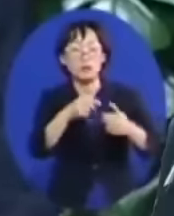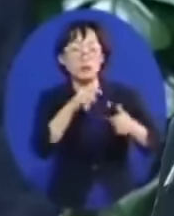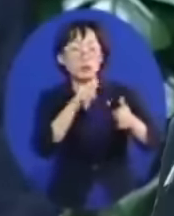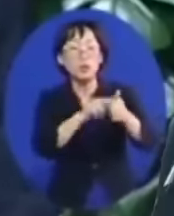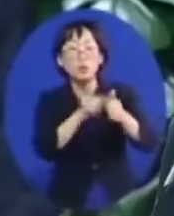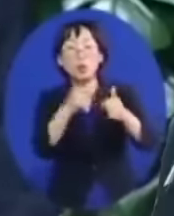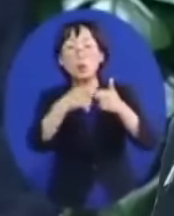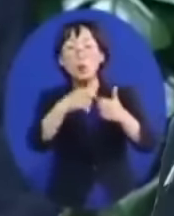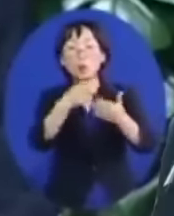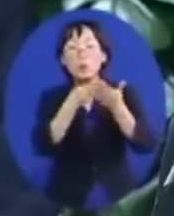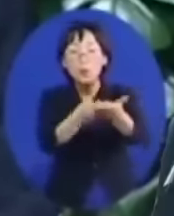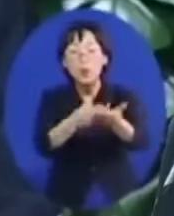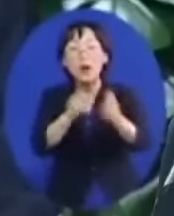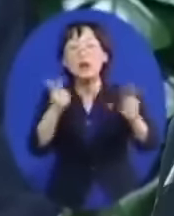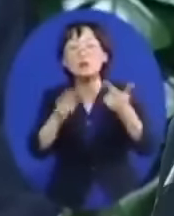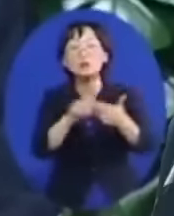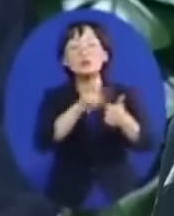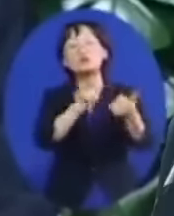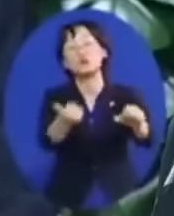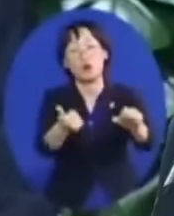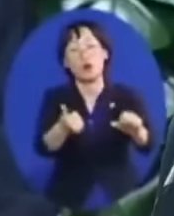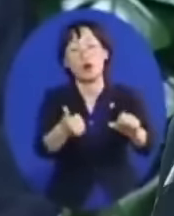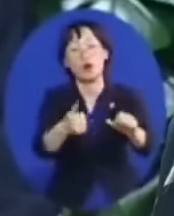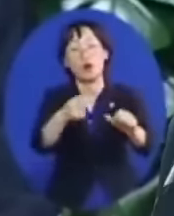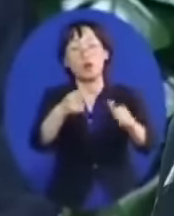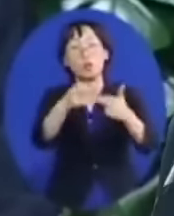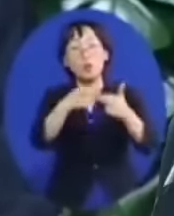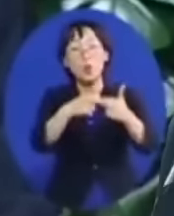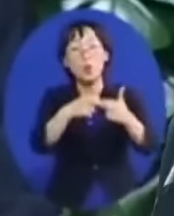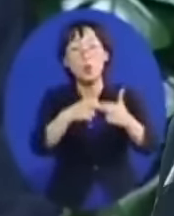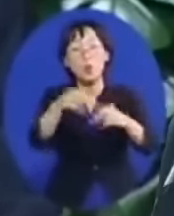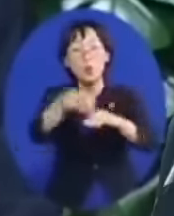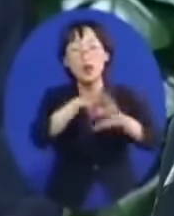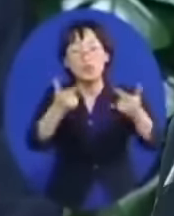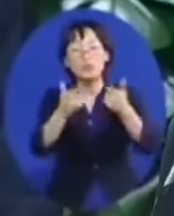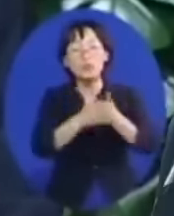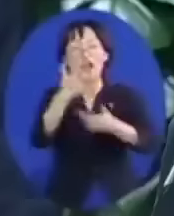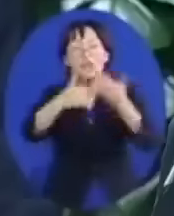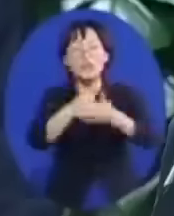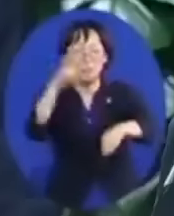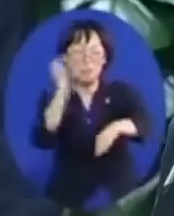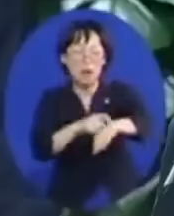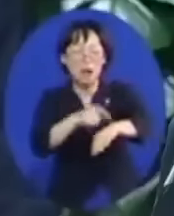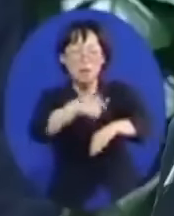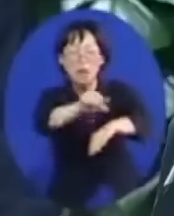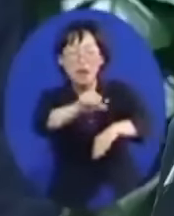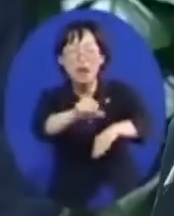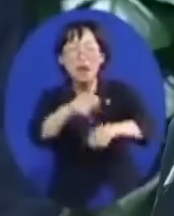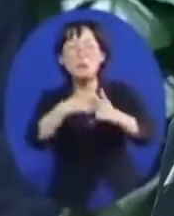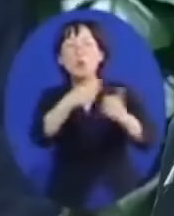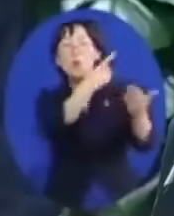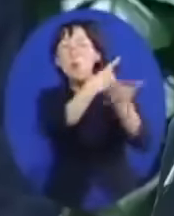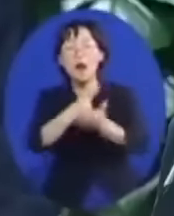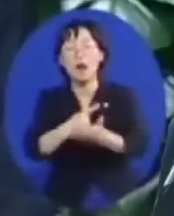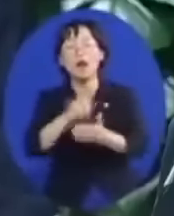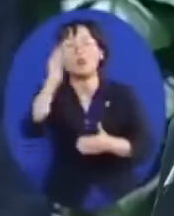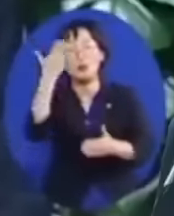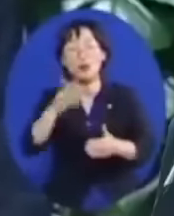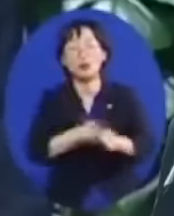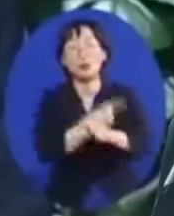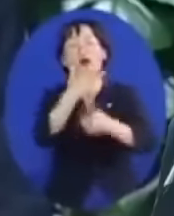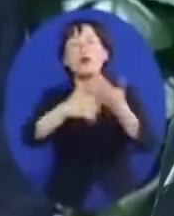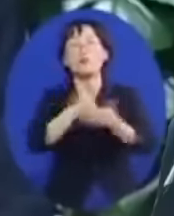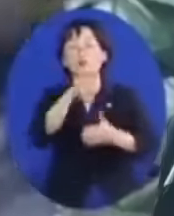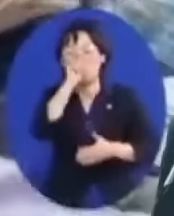사람이다. 당신이 병원에 안 오니까 하나님이 아킬레스건을 끊어가지고 와서 병원에 오게 만들었다. 그 좋은 하나님이